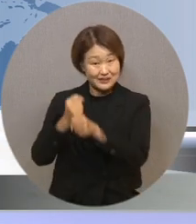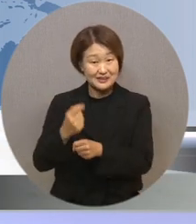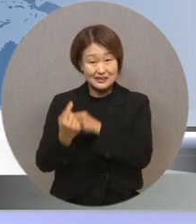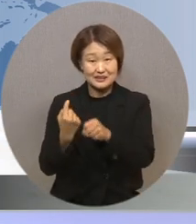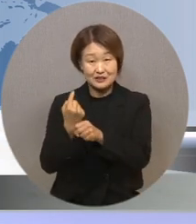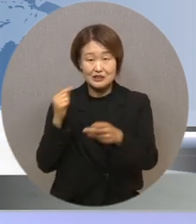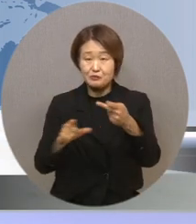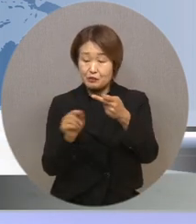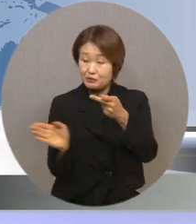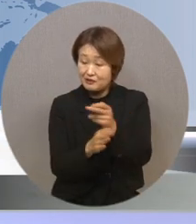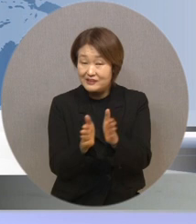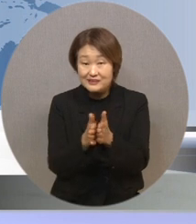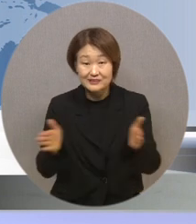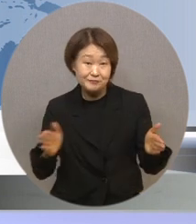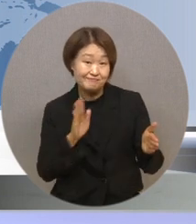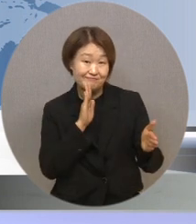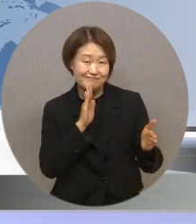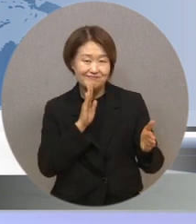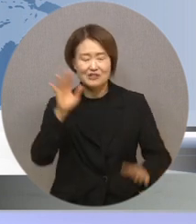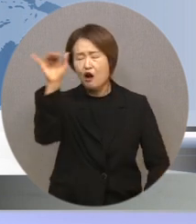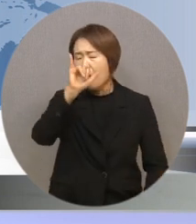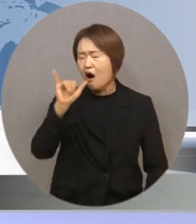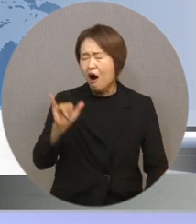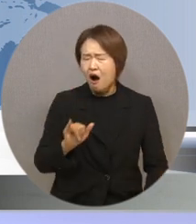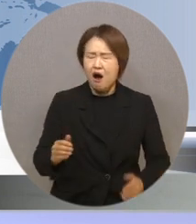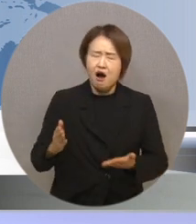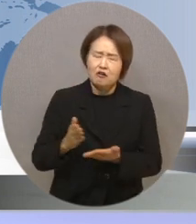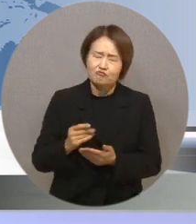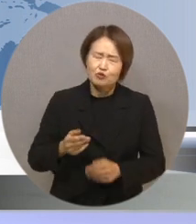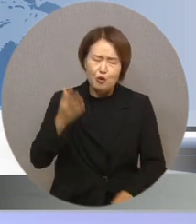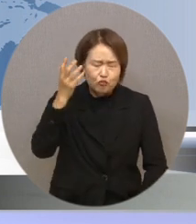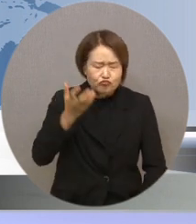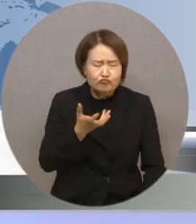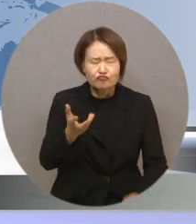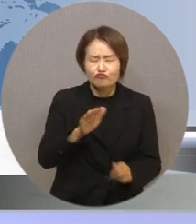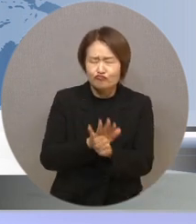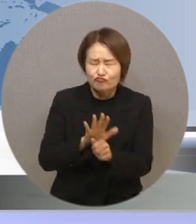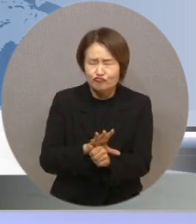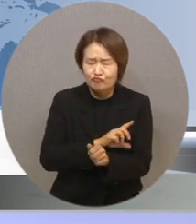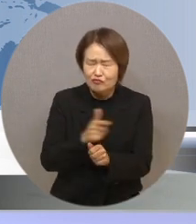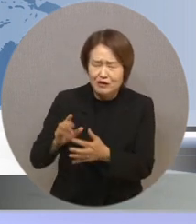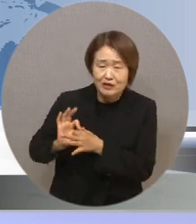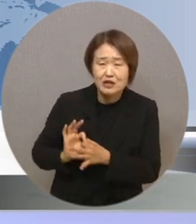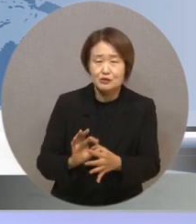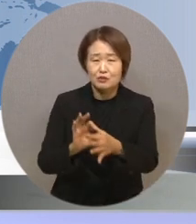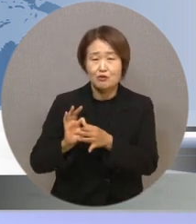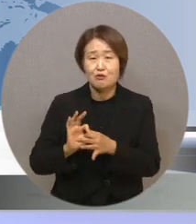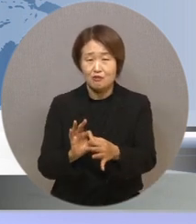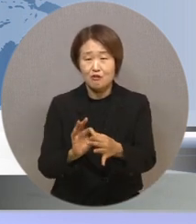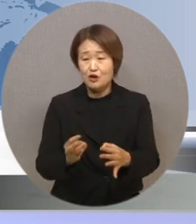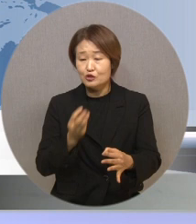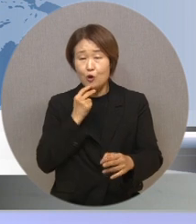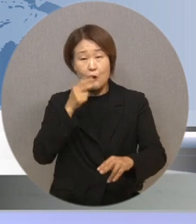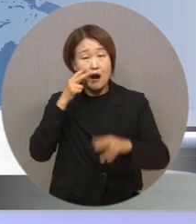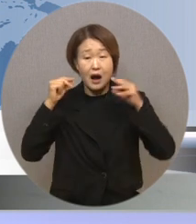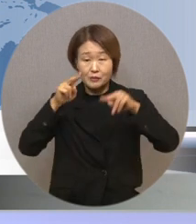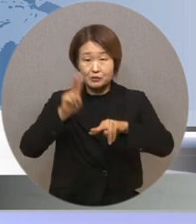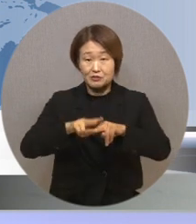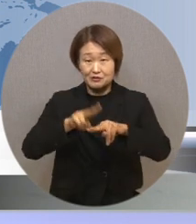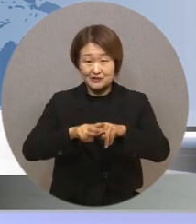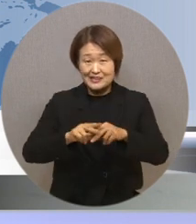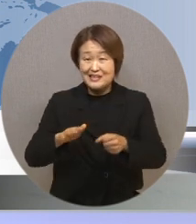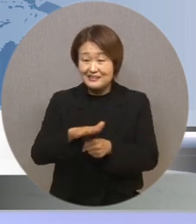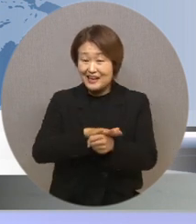12월 시작된 바 있는데요. 전국적으로 나눔 행렬이 이어지고 있는 가운데 서울 광화문 광장에 세워진 사랑의